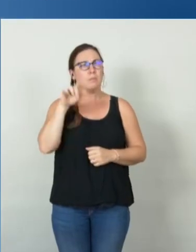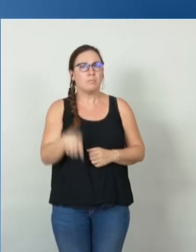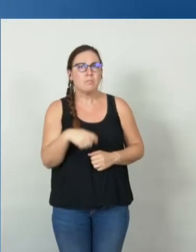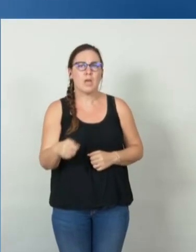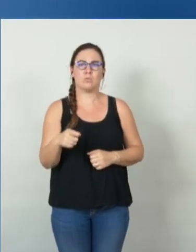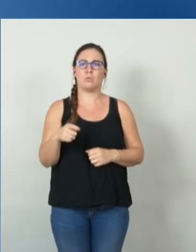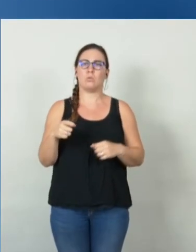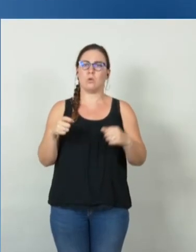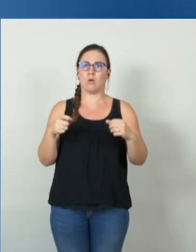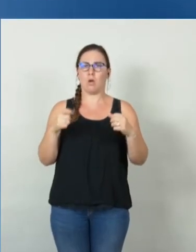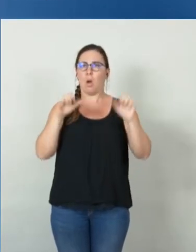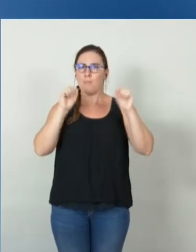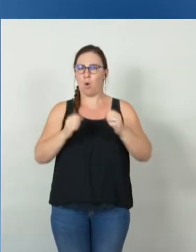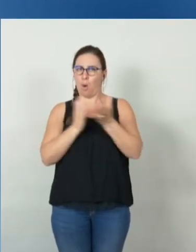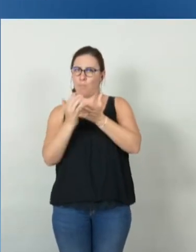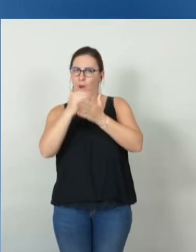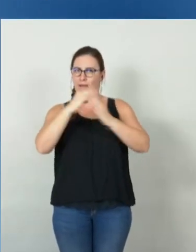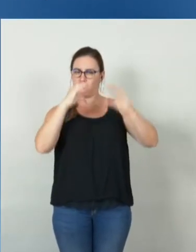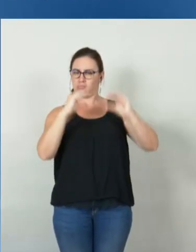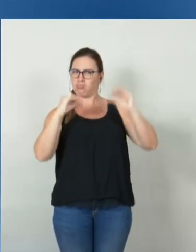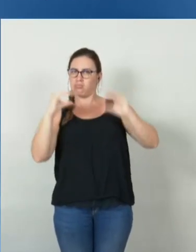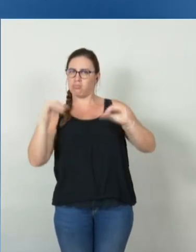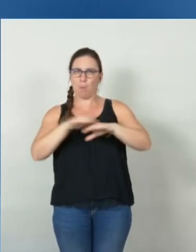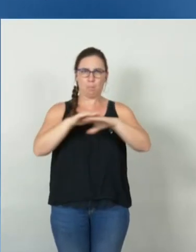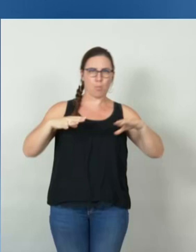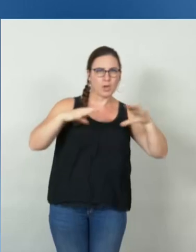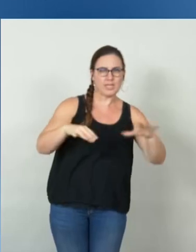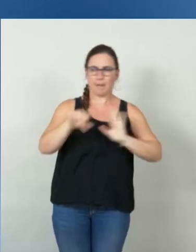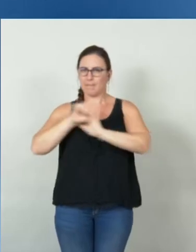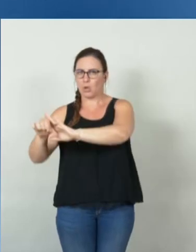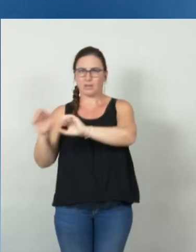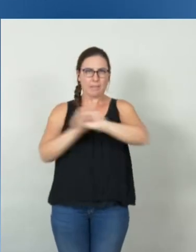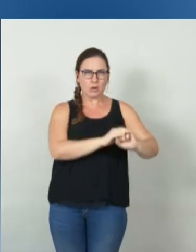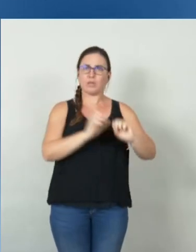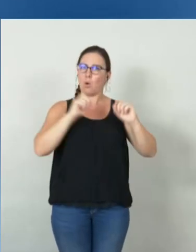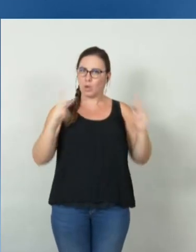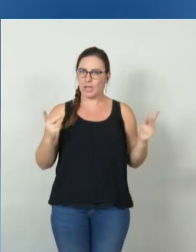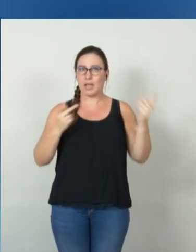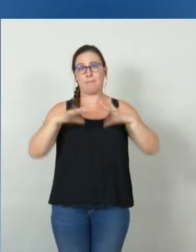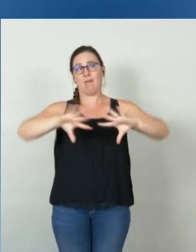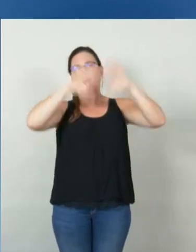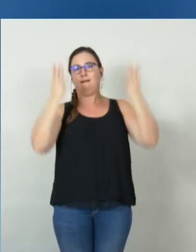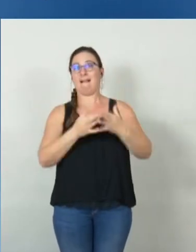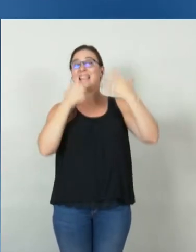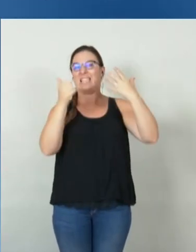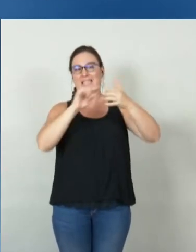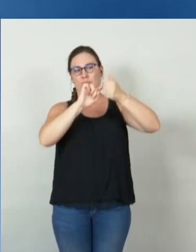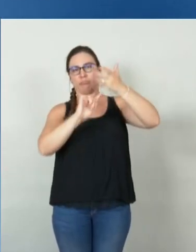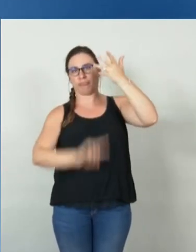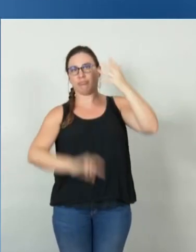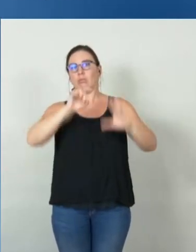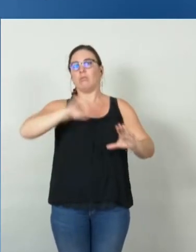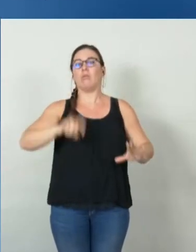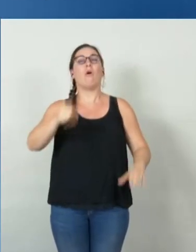peuvent être traumatisées sur les engagements politiques et les priorités des uns et des autres mais dans la grande maille et sur les six indécateurs vous êtes